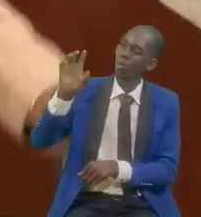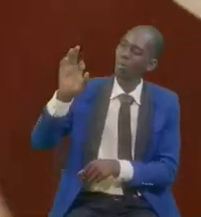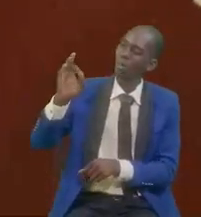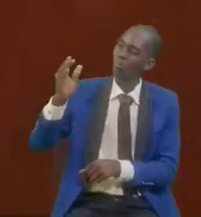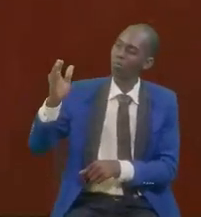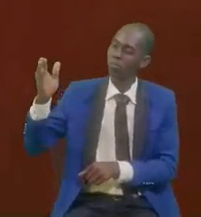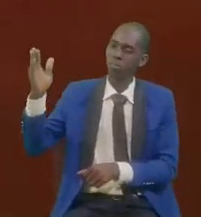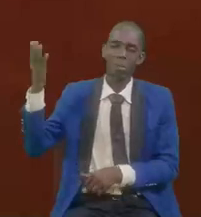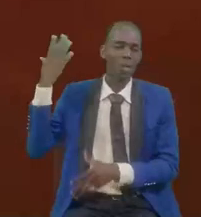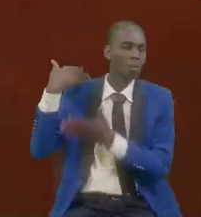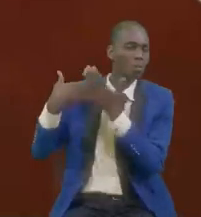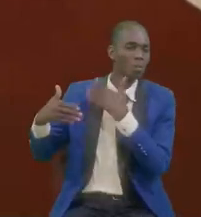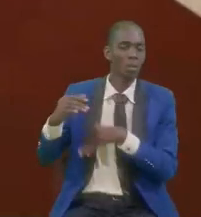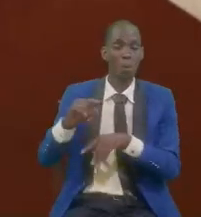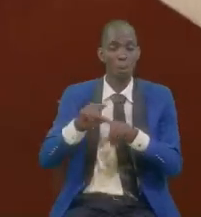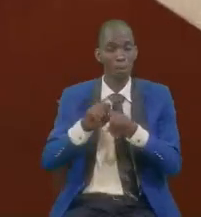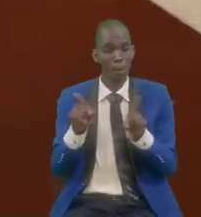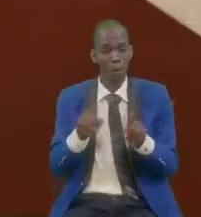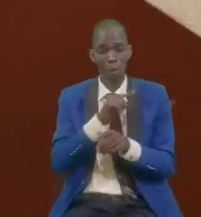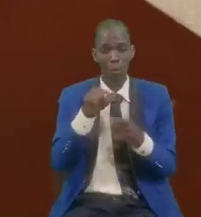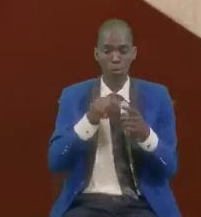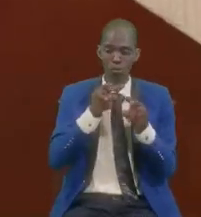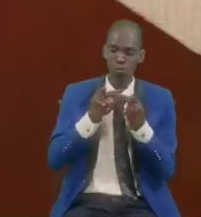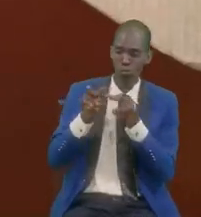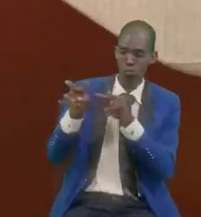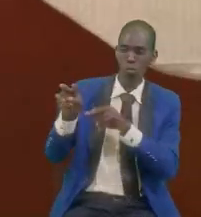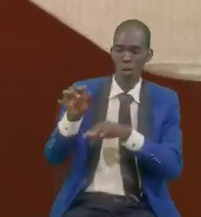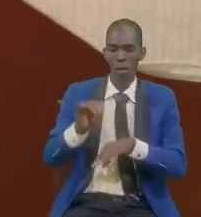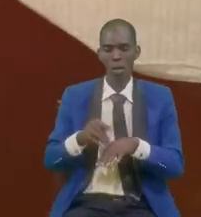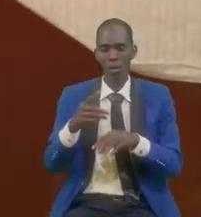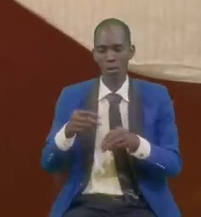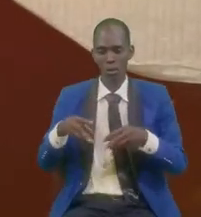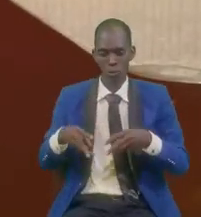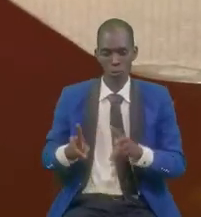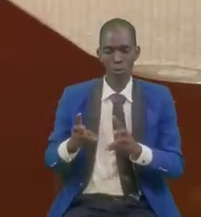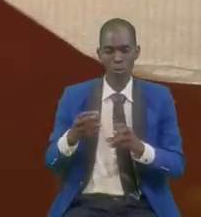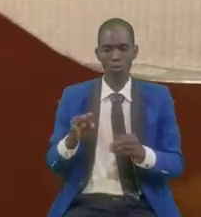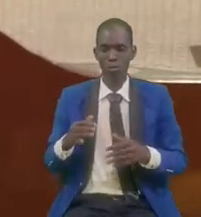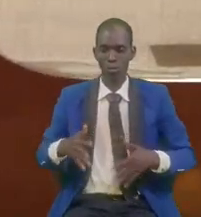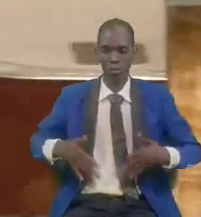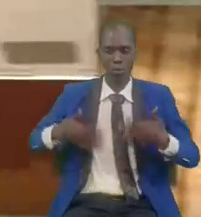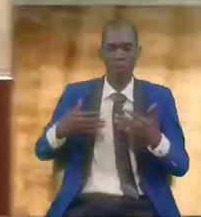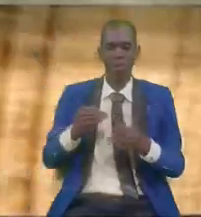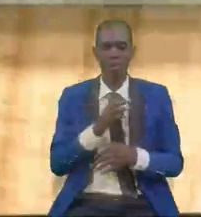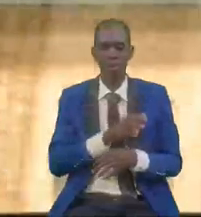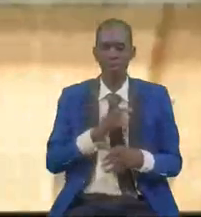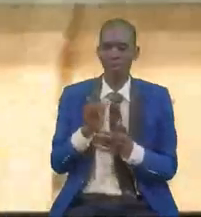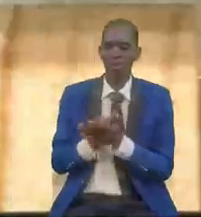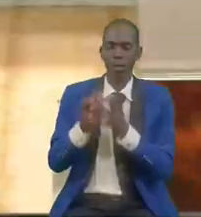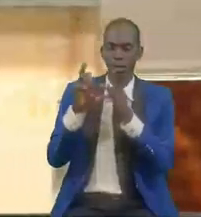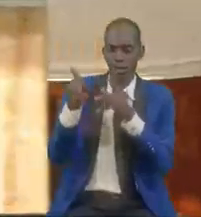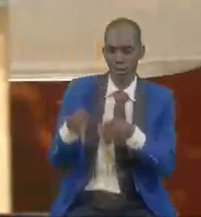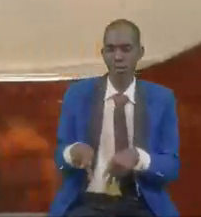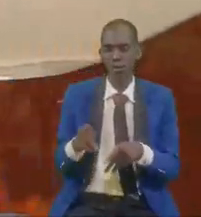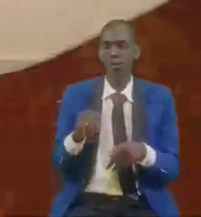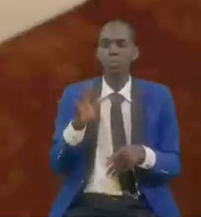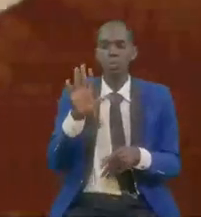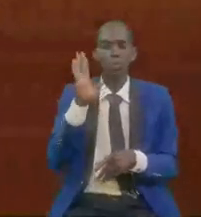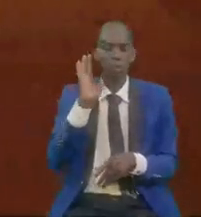en 1980, ceci, non. Mais quand on cherche le résultat de connaître le Seigneur,